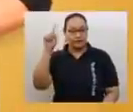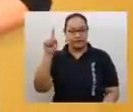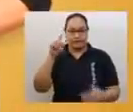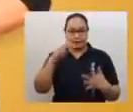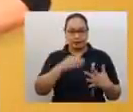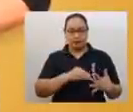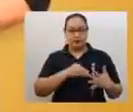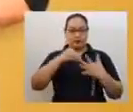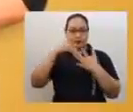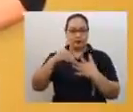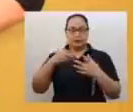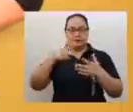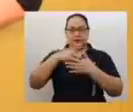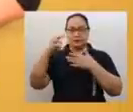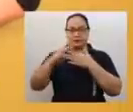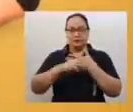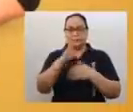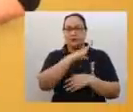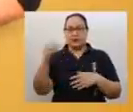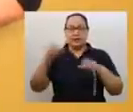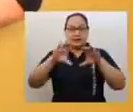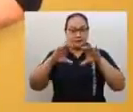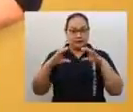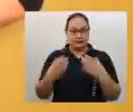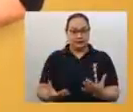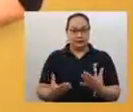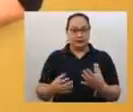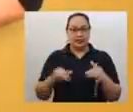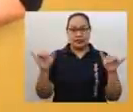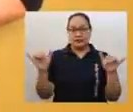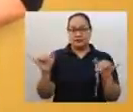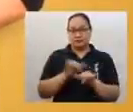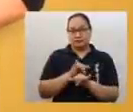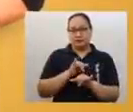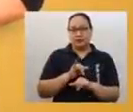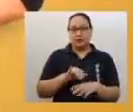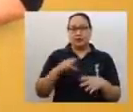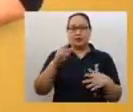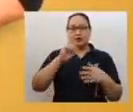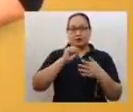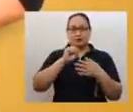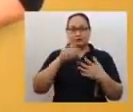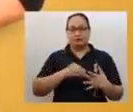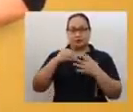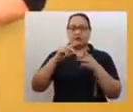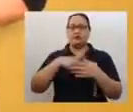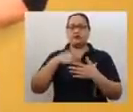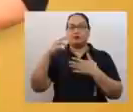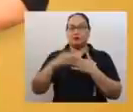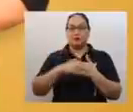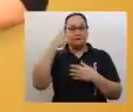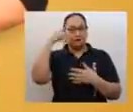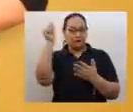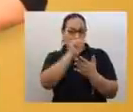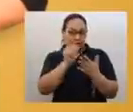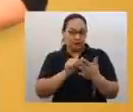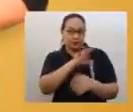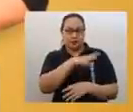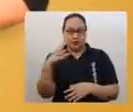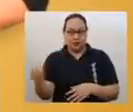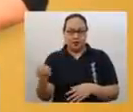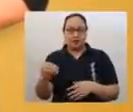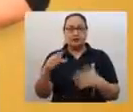Sa mga kabilang sa mga special program or classes, gaya ng special program for the arts at special sections